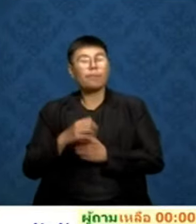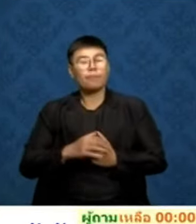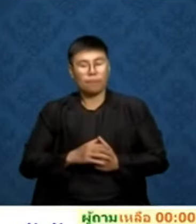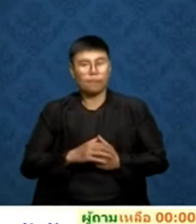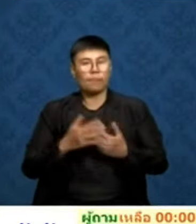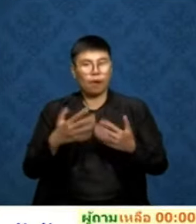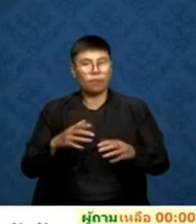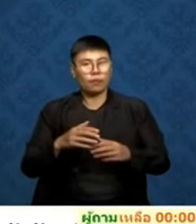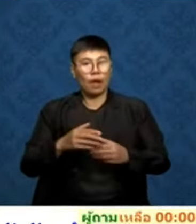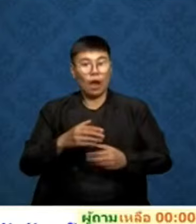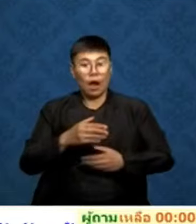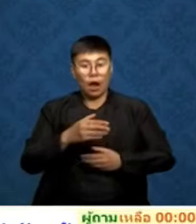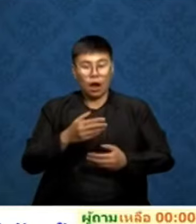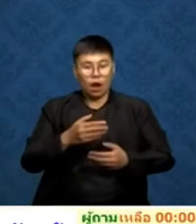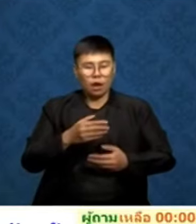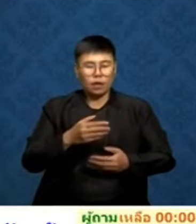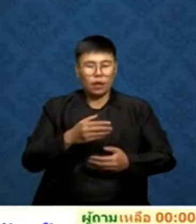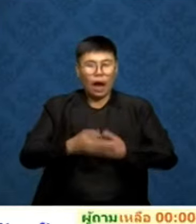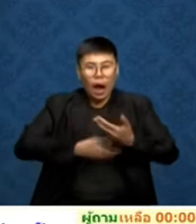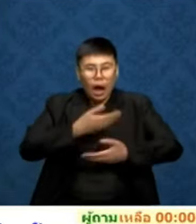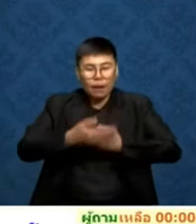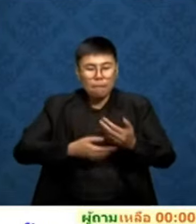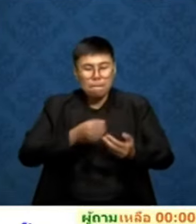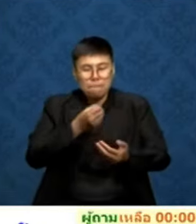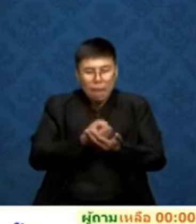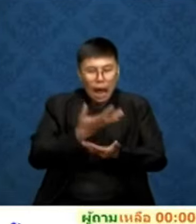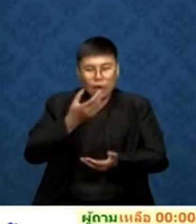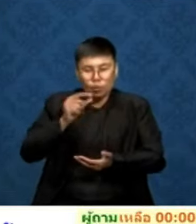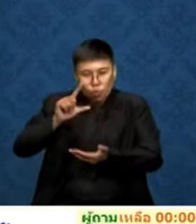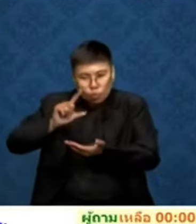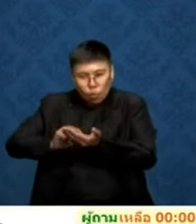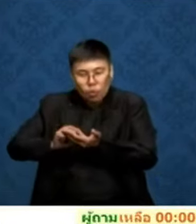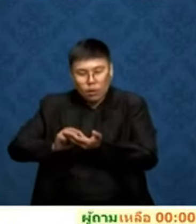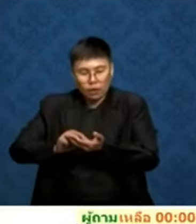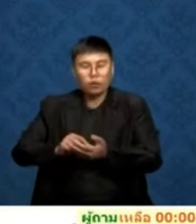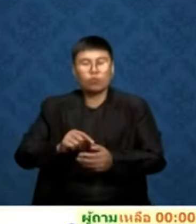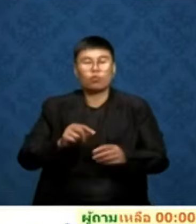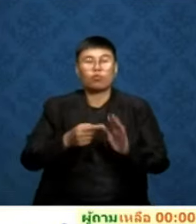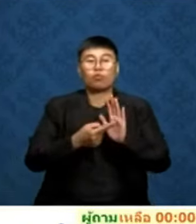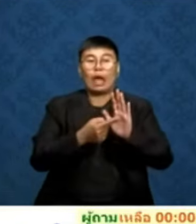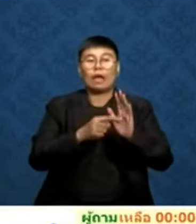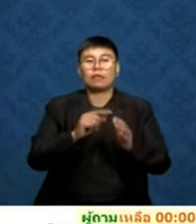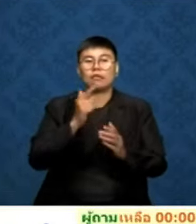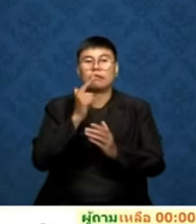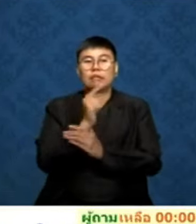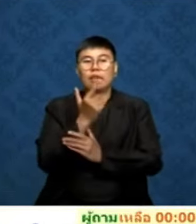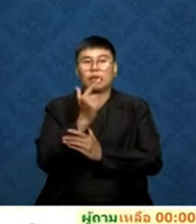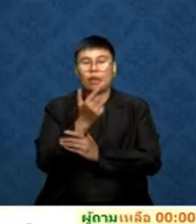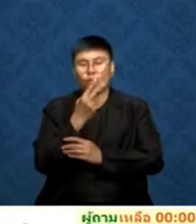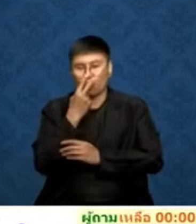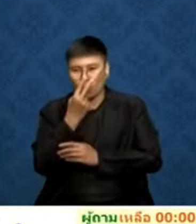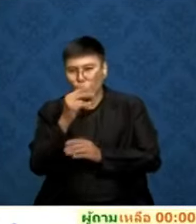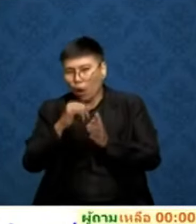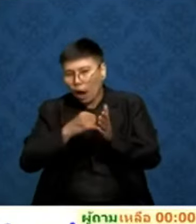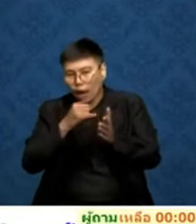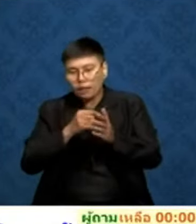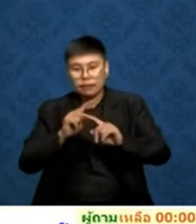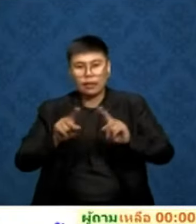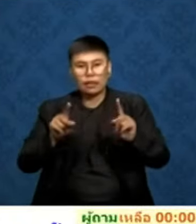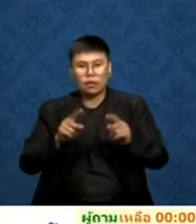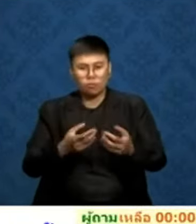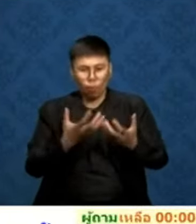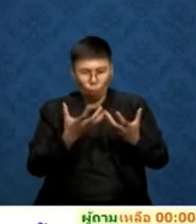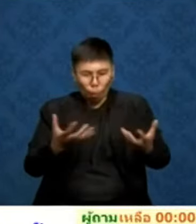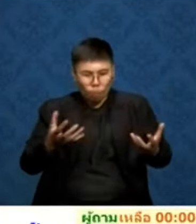เป็นเรื่องใหญ่นะครับผมคิดว่าเมื่อก่อนเนี่ยถ้าตรวจสินค้าใหญ่ๆพวกเหล็กพวกอะไรเงี้ยมันจะตรวจได้ง่ายหน่อยนะครับวันนี้เมื่อมาตรวจสินค้าพว